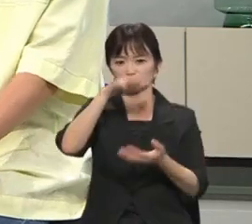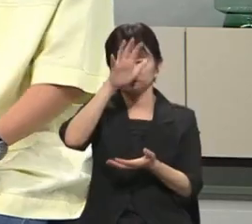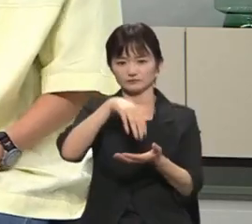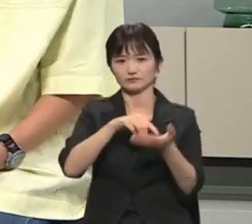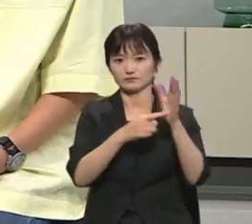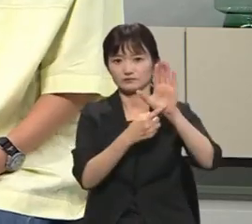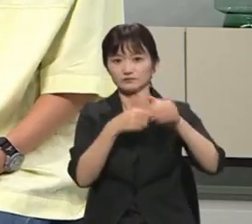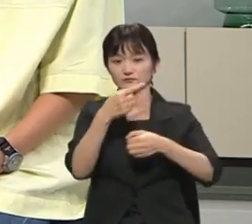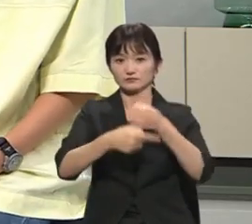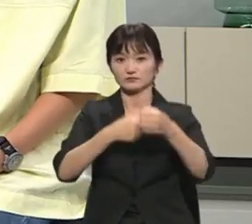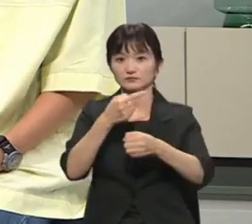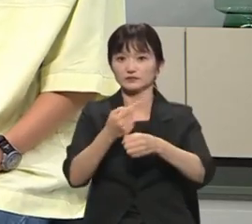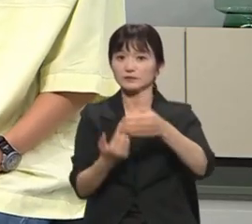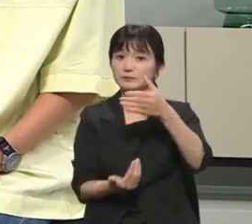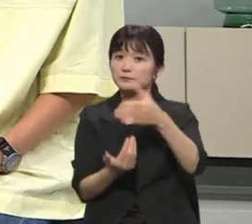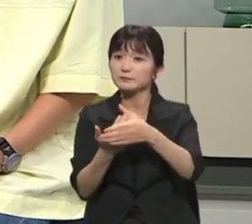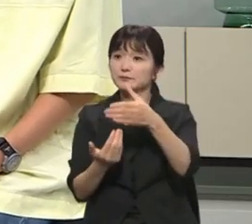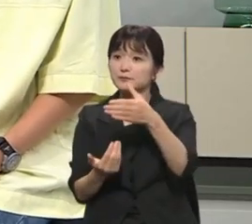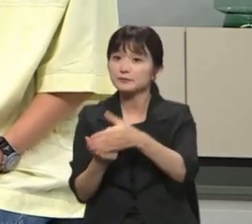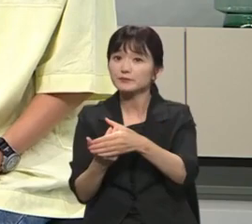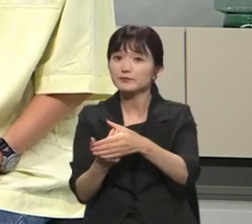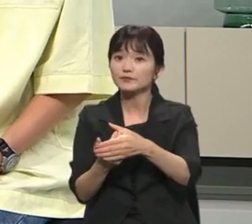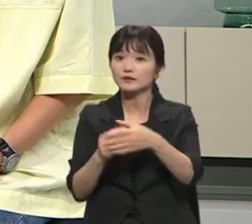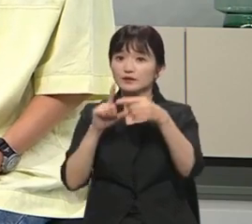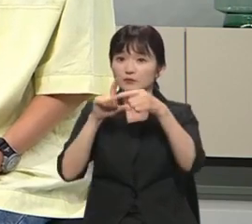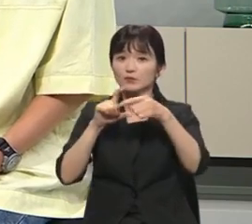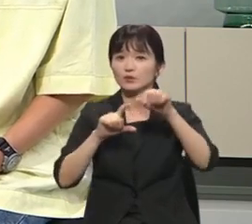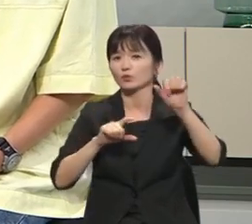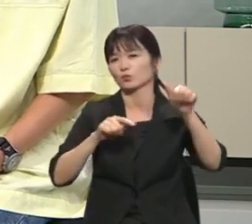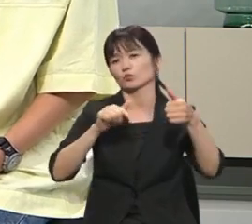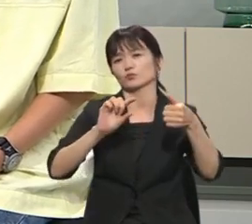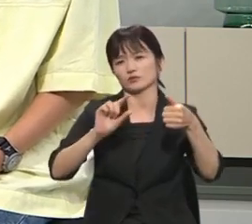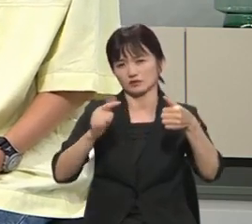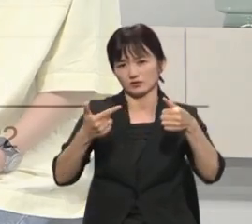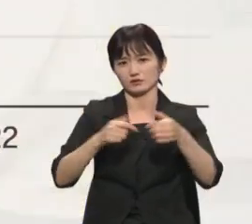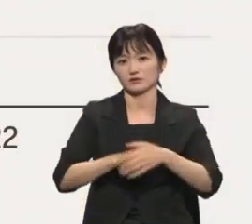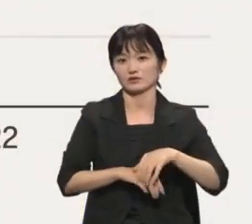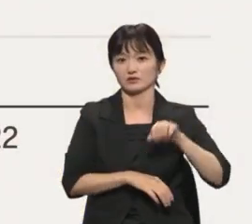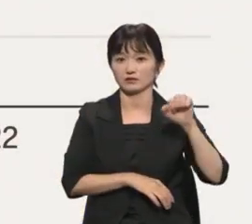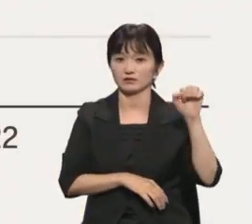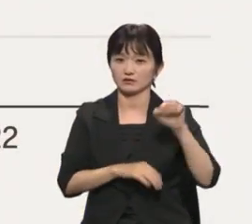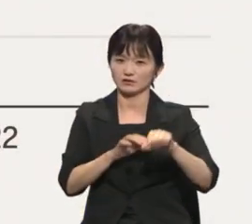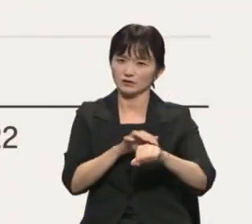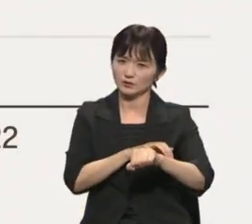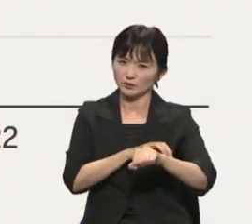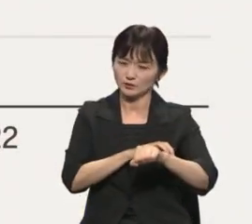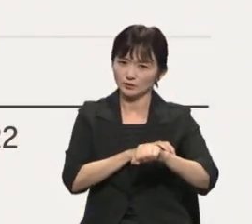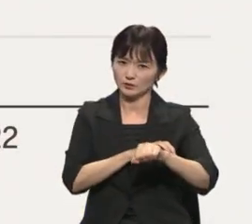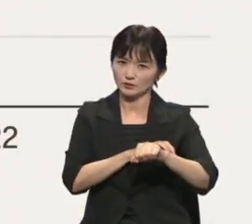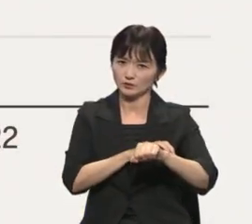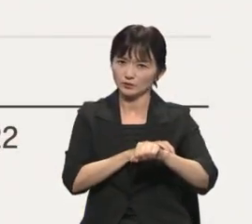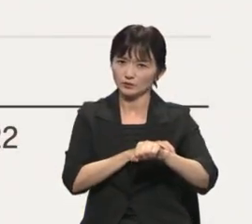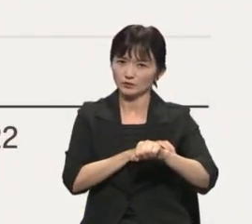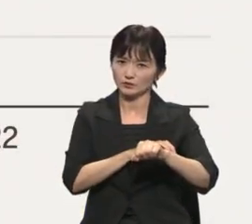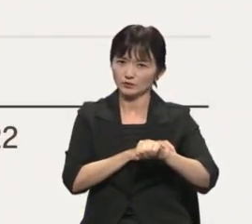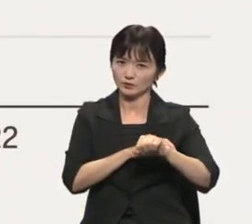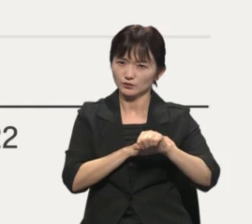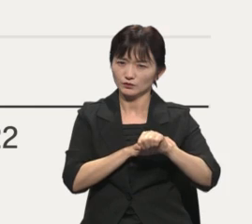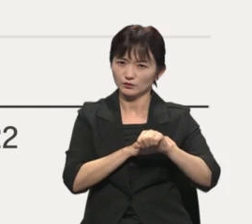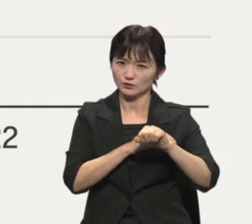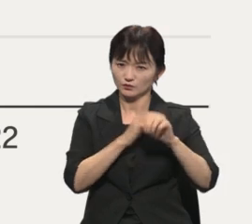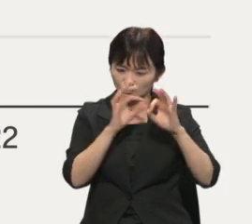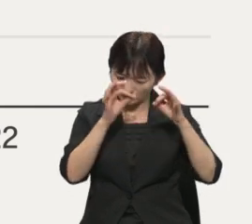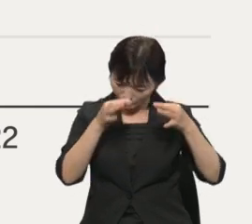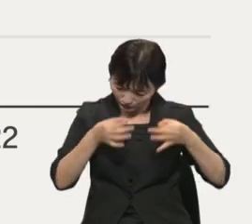보니까요 1년에 일어나는 교통사고가 평균 500건 정도 되더라고요 운전자들의 불편을 돌아보는 것도 필요하지만